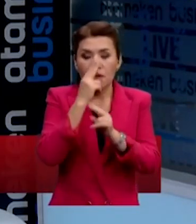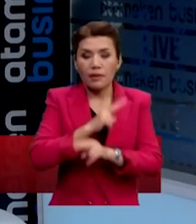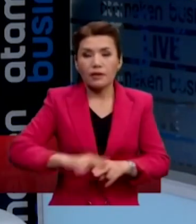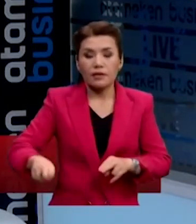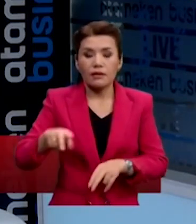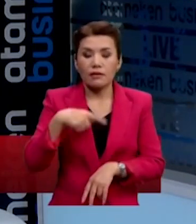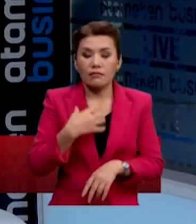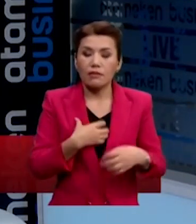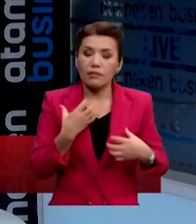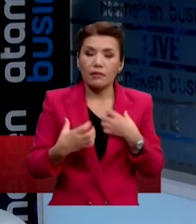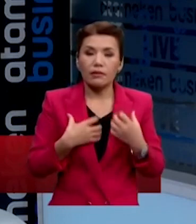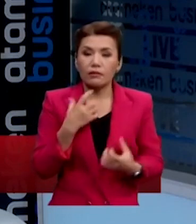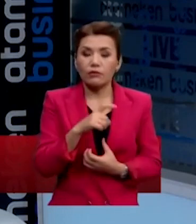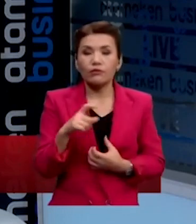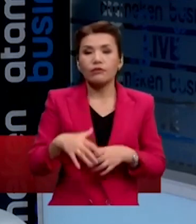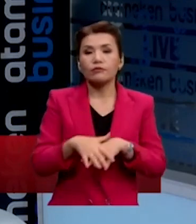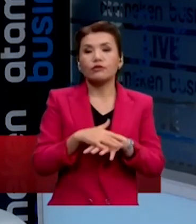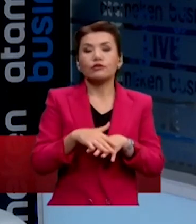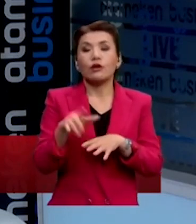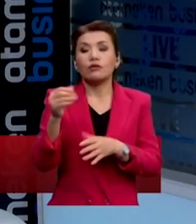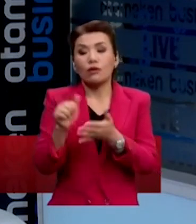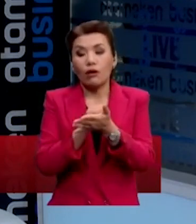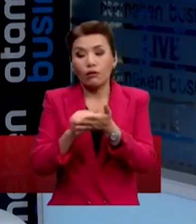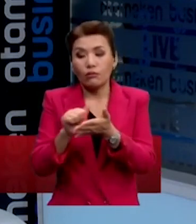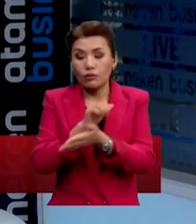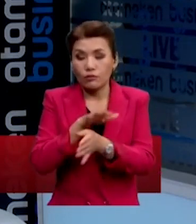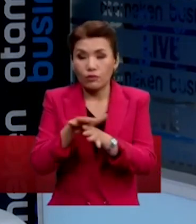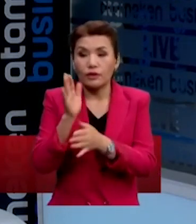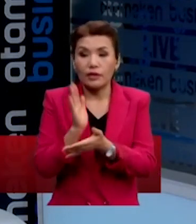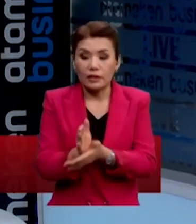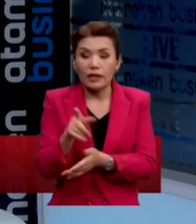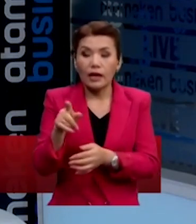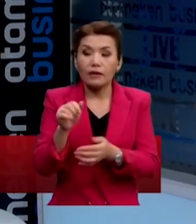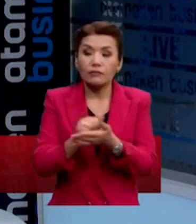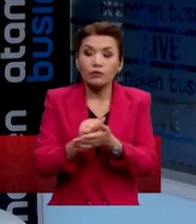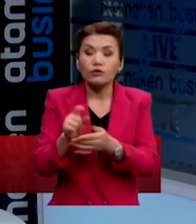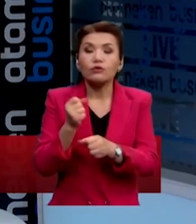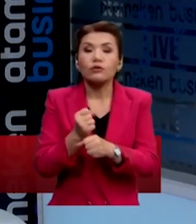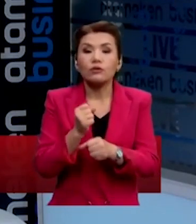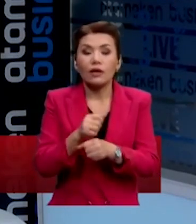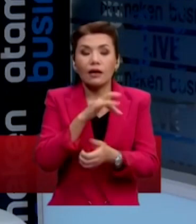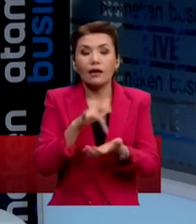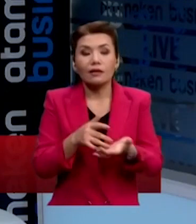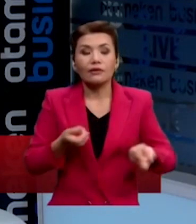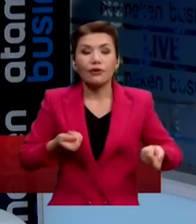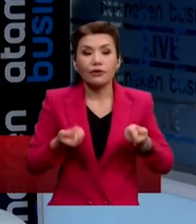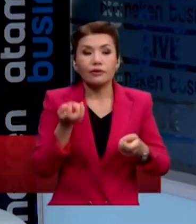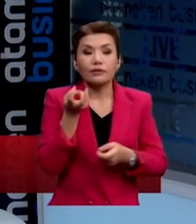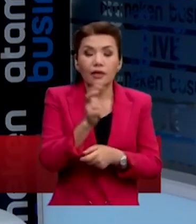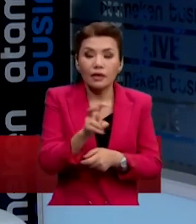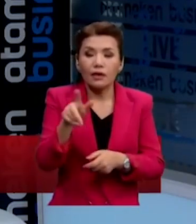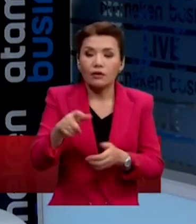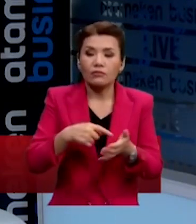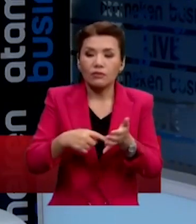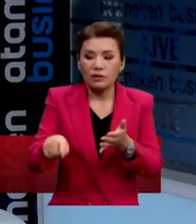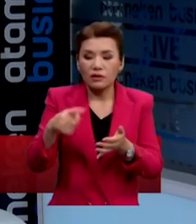деп алаңдайды. Мұндағы халықтың бір шамасының үй құжаттары түгел, ал енді жасату үшін қала әкімдігіне барғандары үйлерінің қызыл